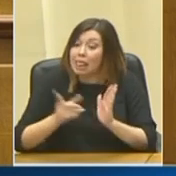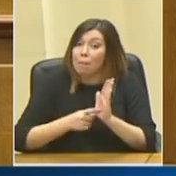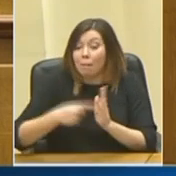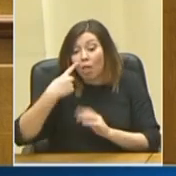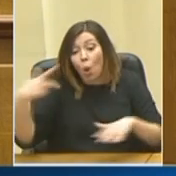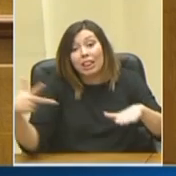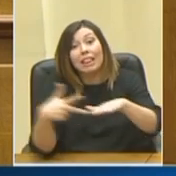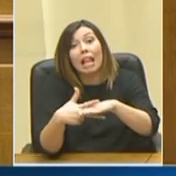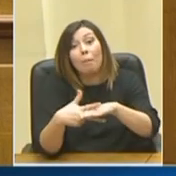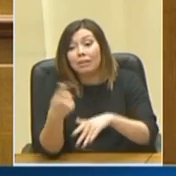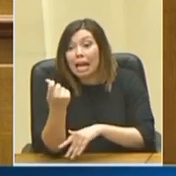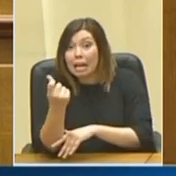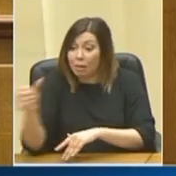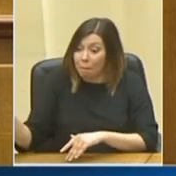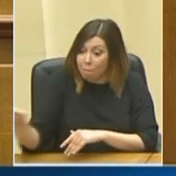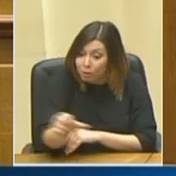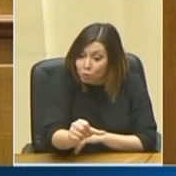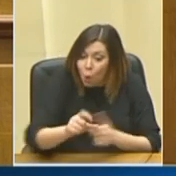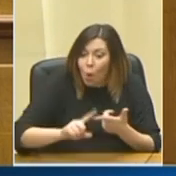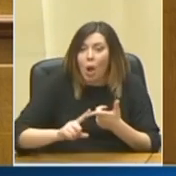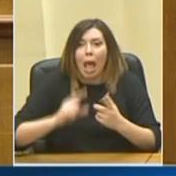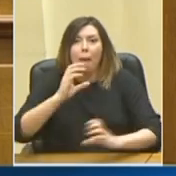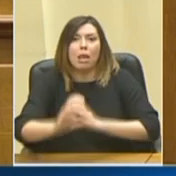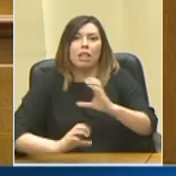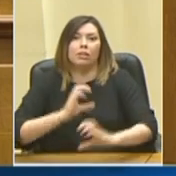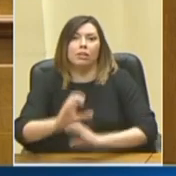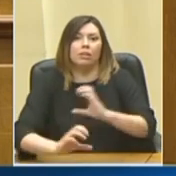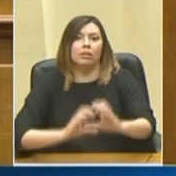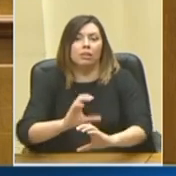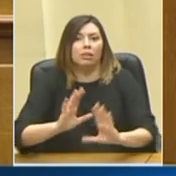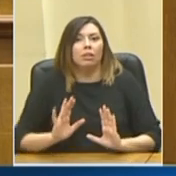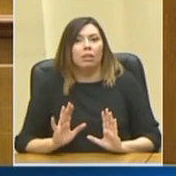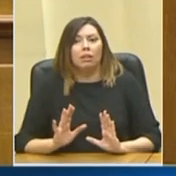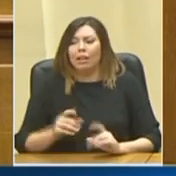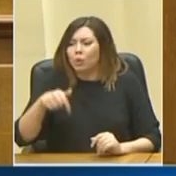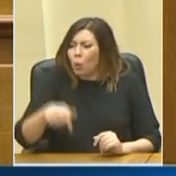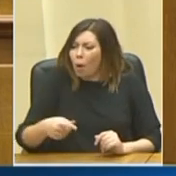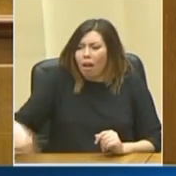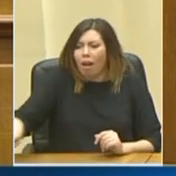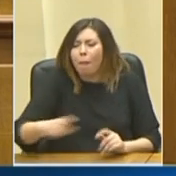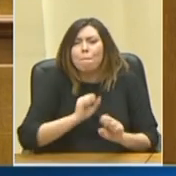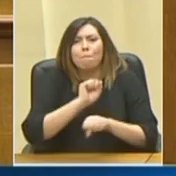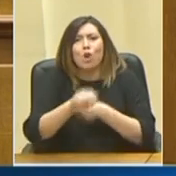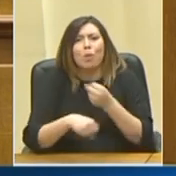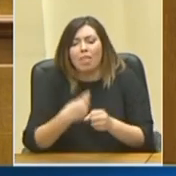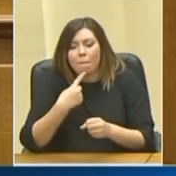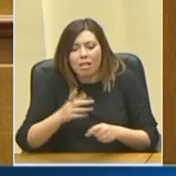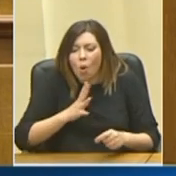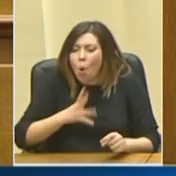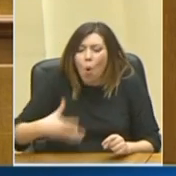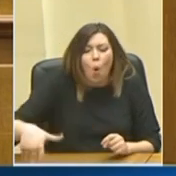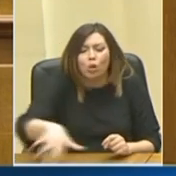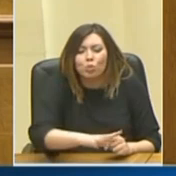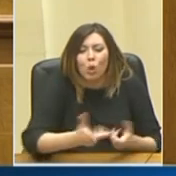από τις τράπεζες και οι επενδύσεις. Όσο και αν αγωνίζεστε τώρα να πείσετε εδώ το εσωτερικό